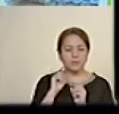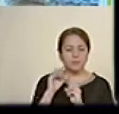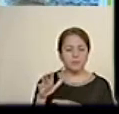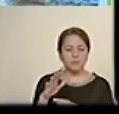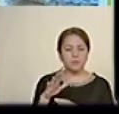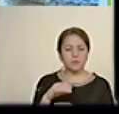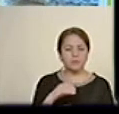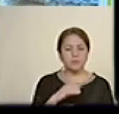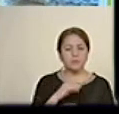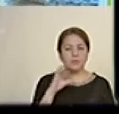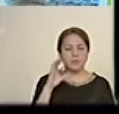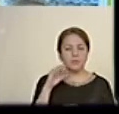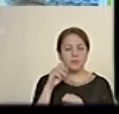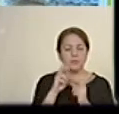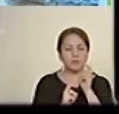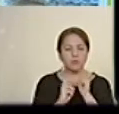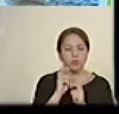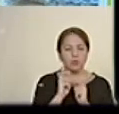заводов.